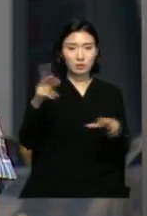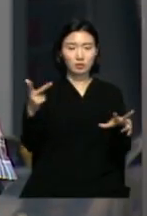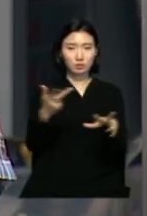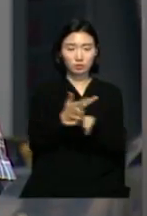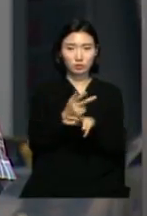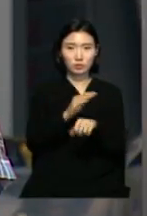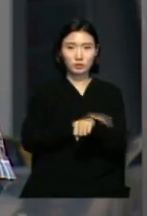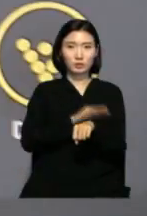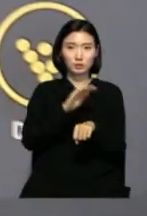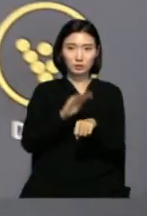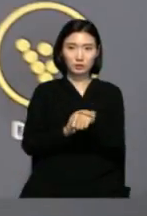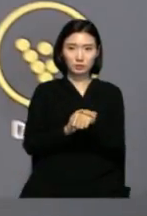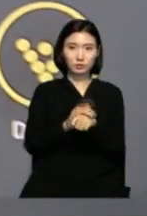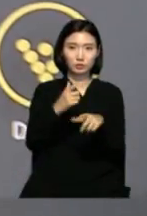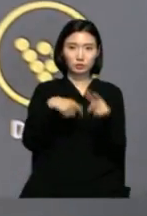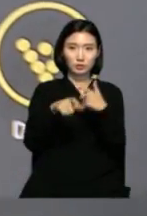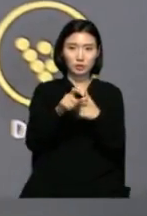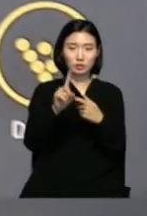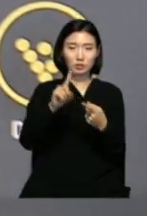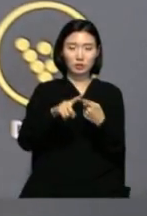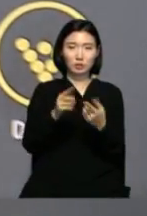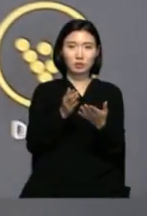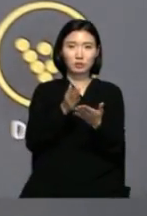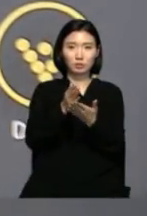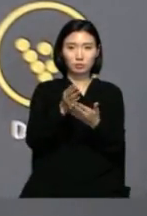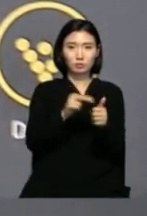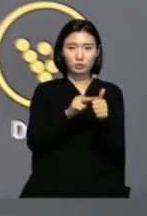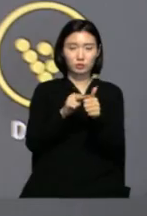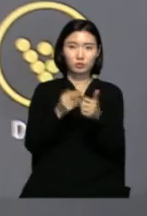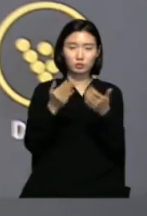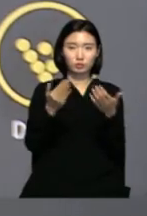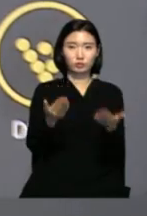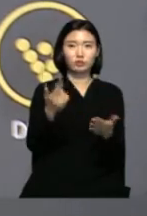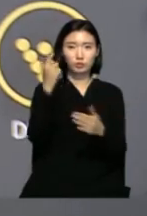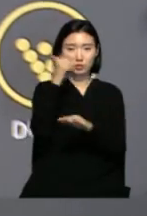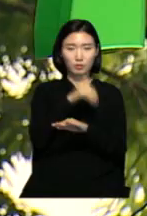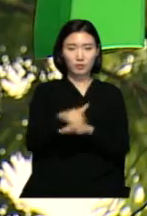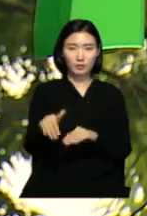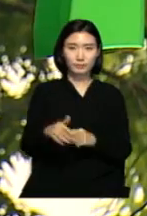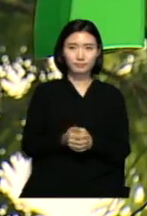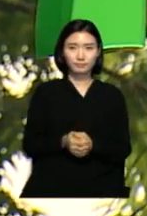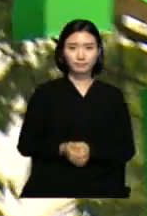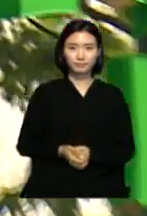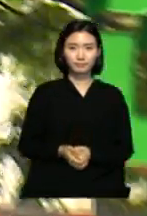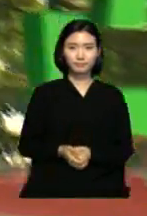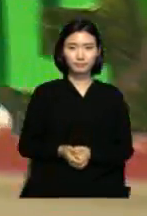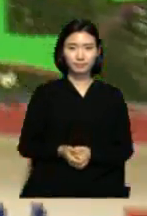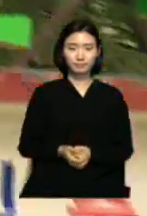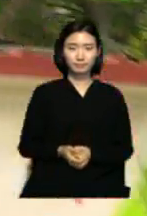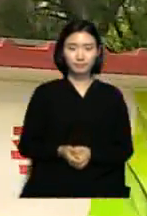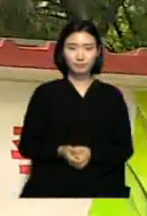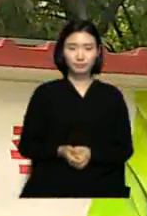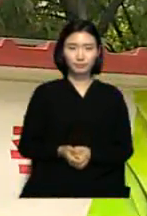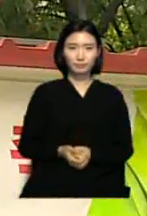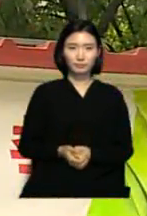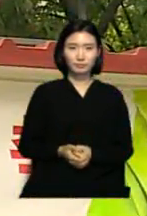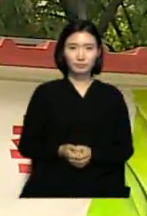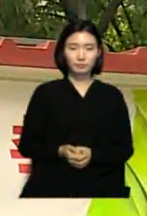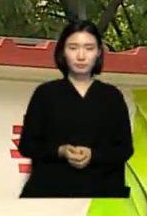실습 교육도 추가해 EM에 대한 전문적 정보를 제공한다는 계획입니다. 서울 경기 케이블TV 박선아입니다.